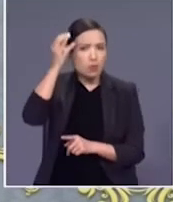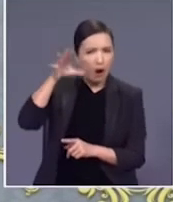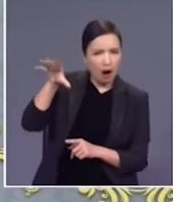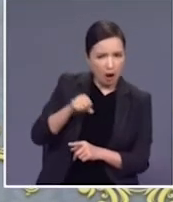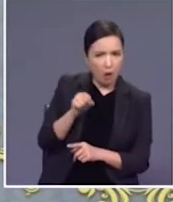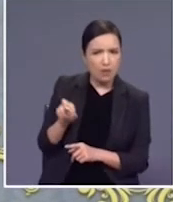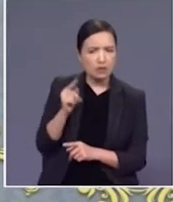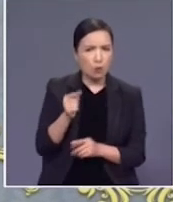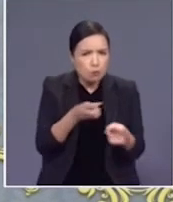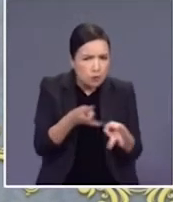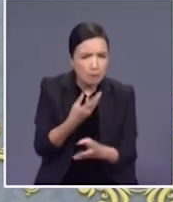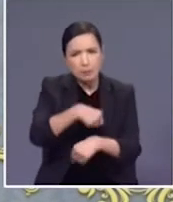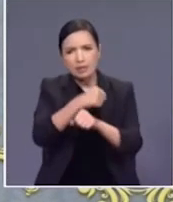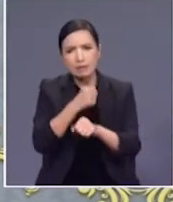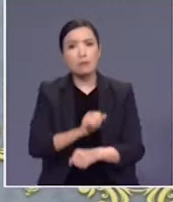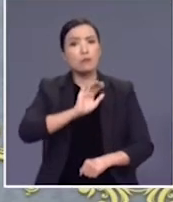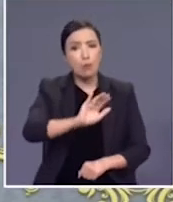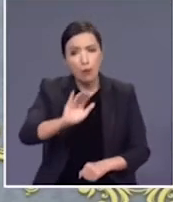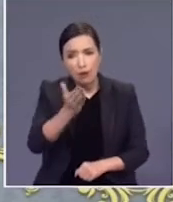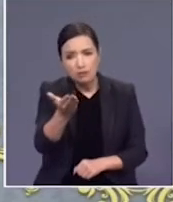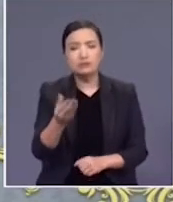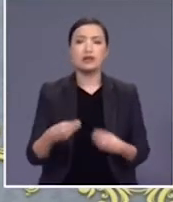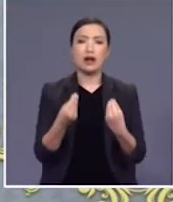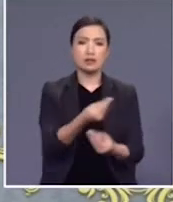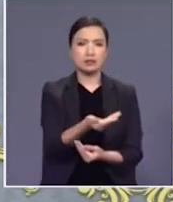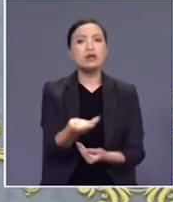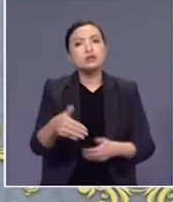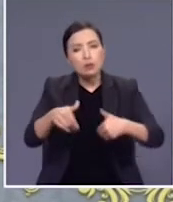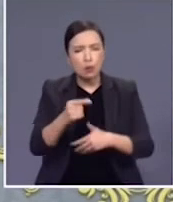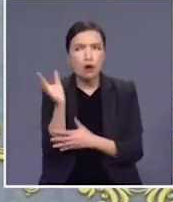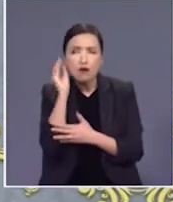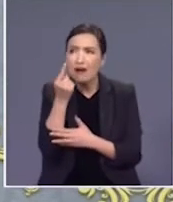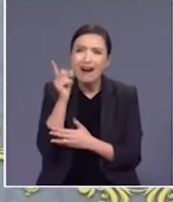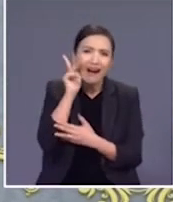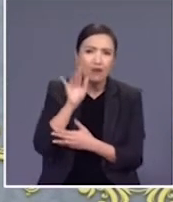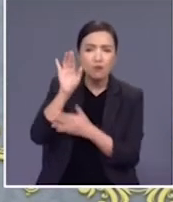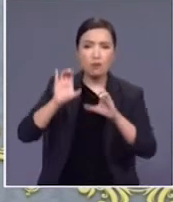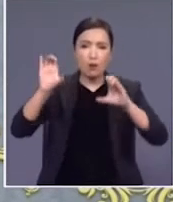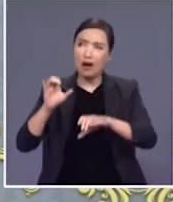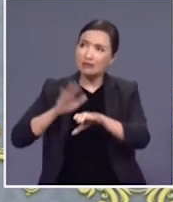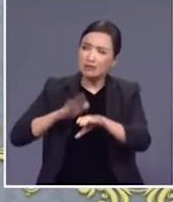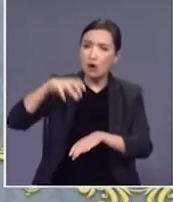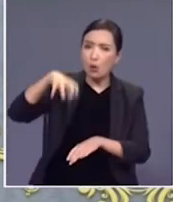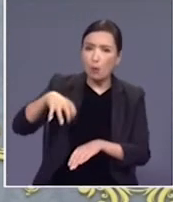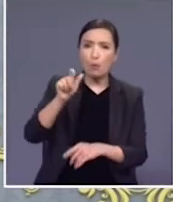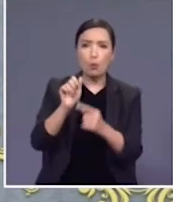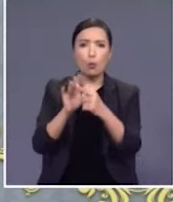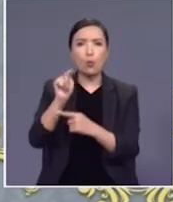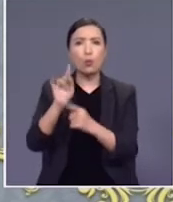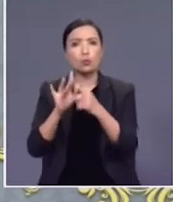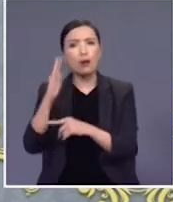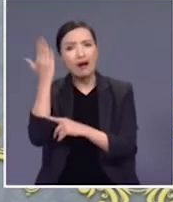เป็นแนวทางในการปฏิบัติอีกด้วยนะครับขอให้ประชาชนรับฟังข่าวสารจากสถานการณ์ให้มากการแจ้งเตือนของกรมอุตุนิยมวิทย